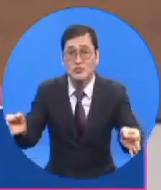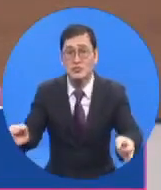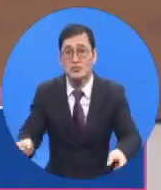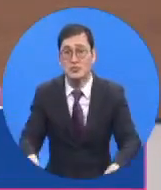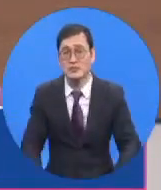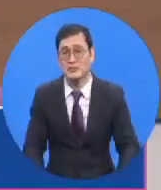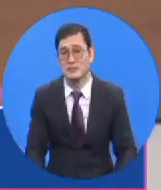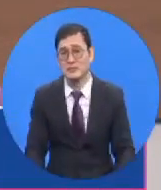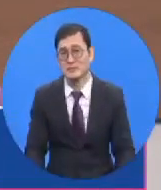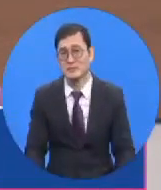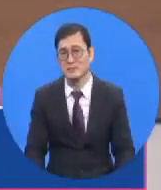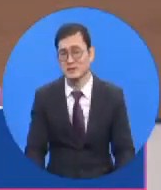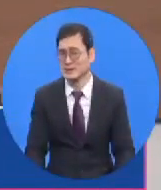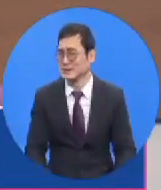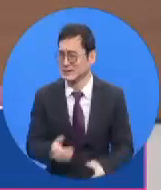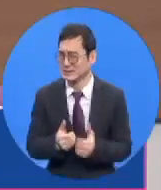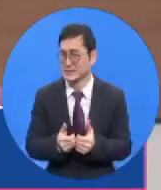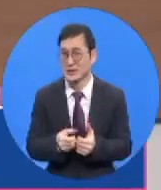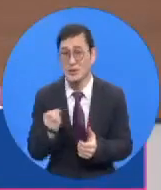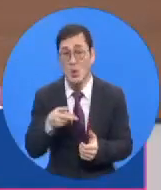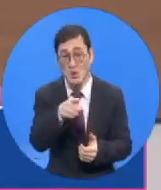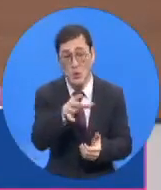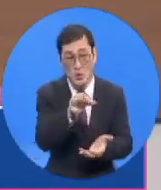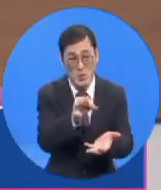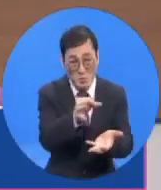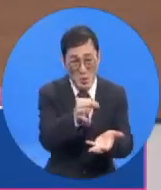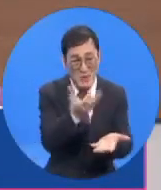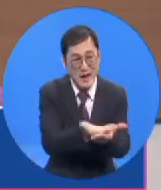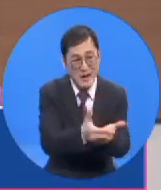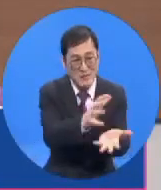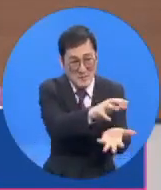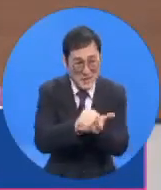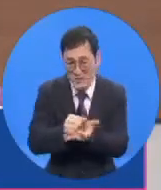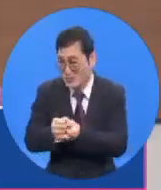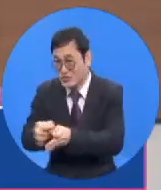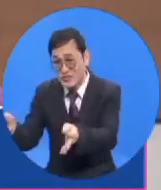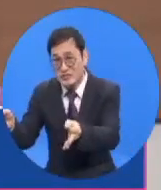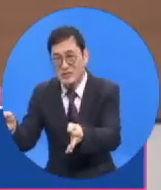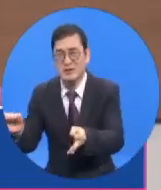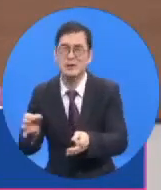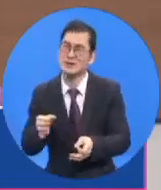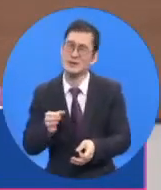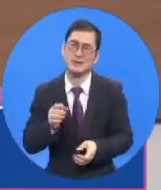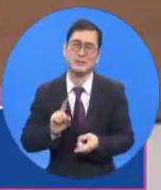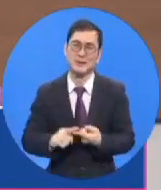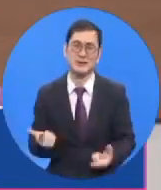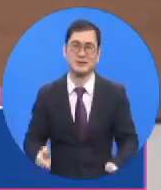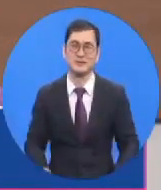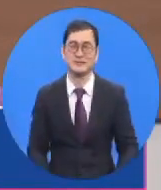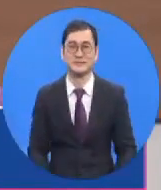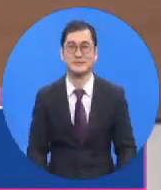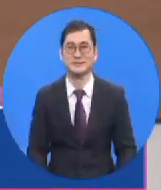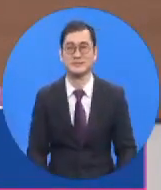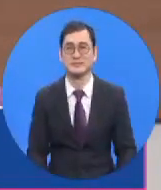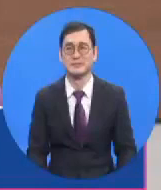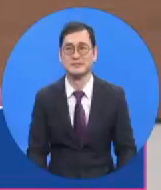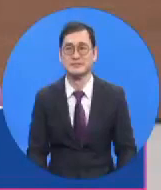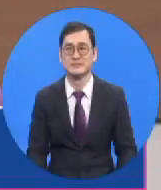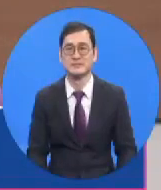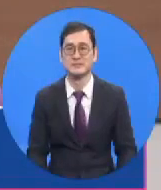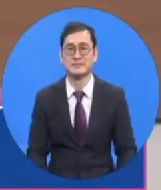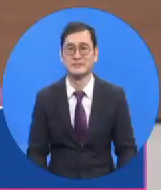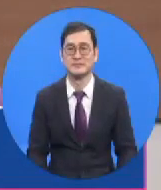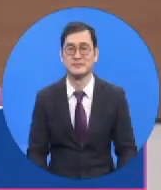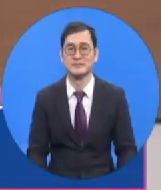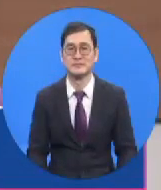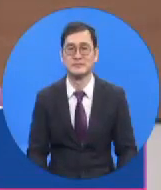되는 것 같고 모자란데 얼만큼 돈이 든다. 근데 지금 이게 모자란다라고 하면 저는 증세를 한다든지 이익 공유제를 한다든지 그거 진짜 협의를 해볼